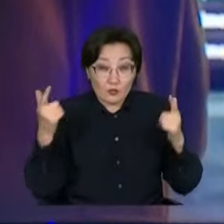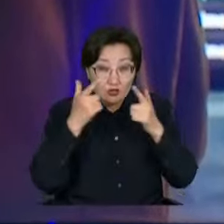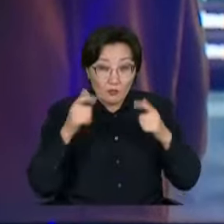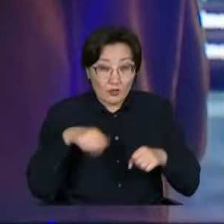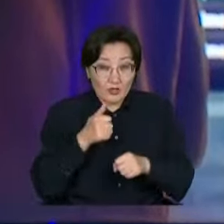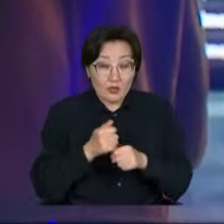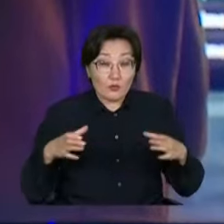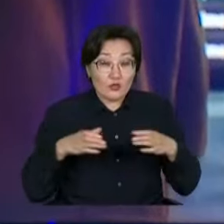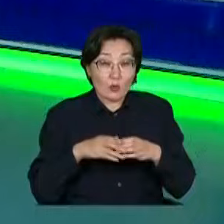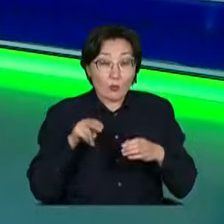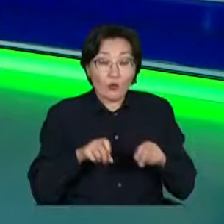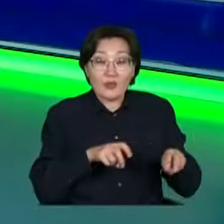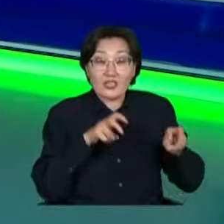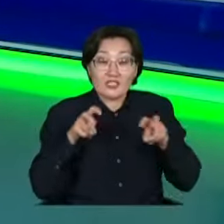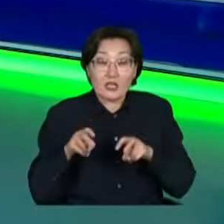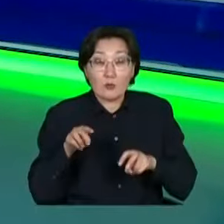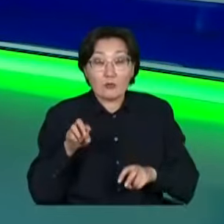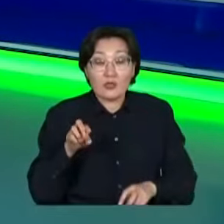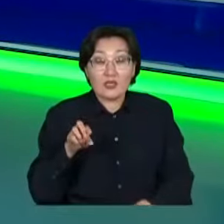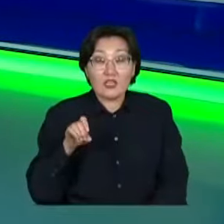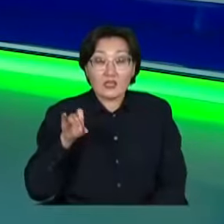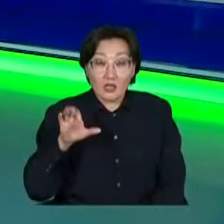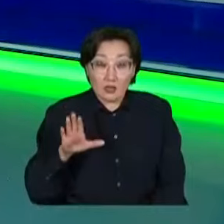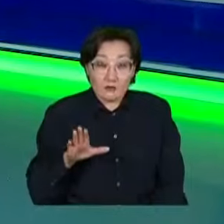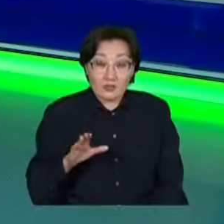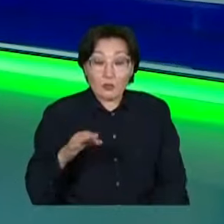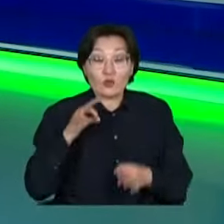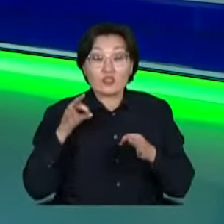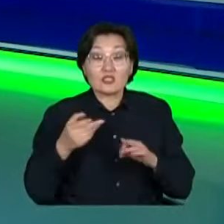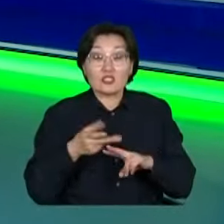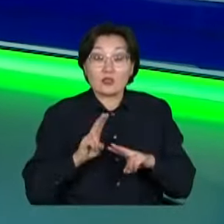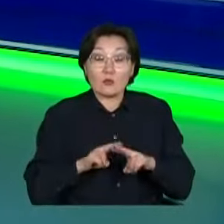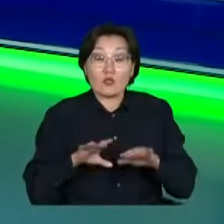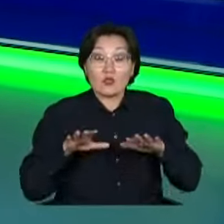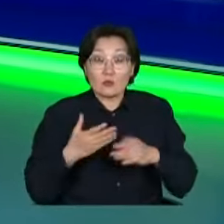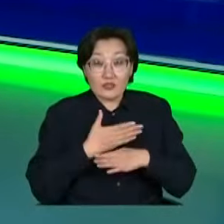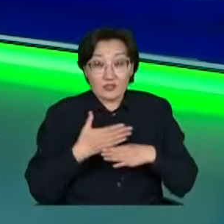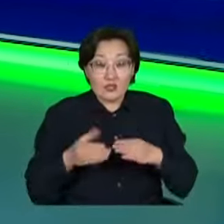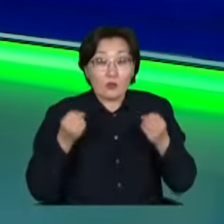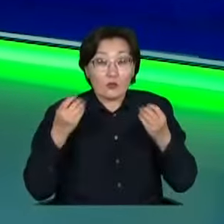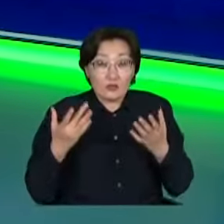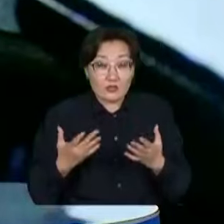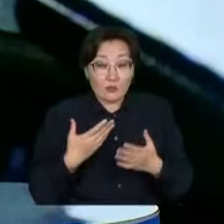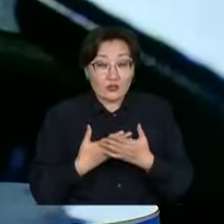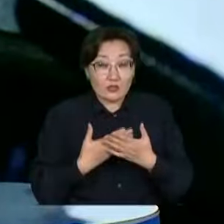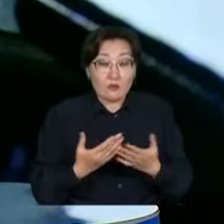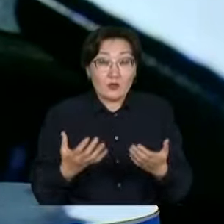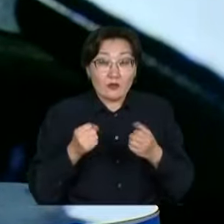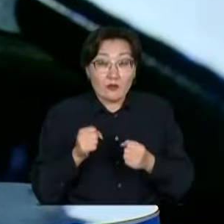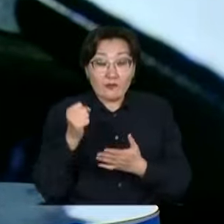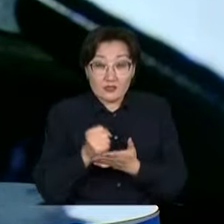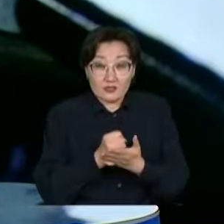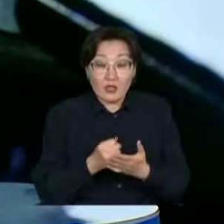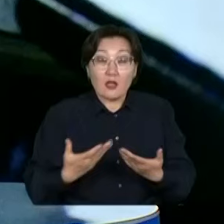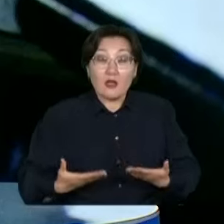глава комитета по миграции Аскарбек Ертаев. По его словам, это произошло после упрощения порядка получения виз и вида